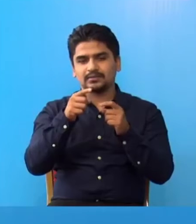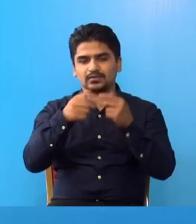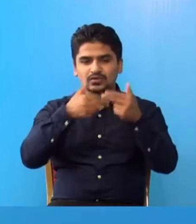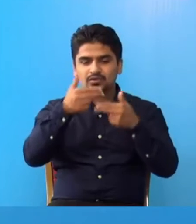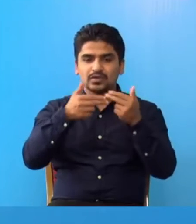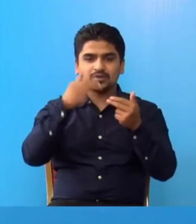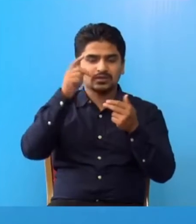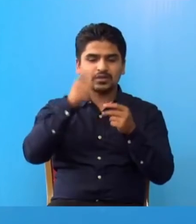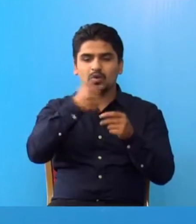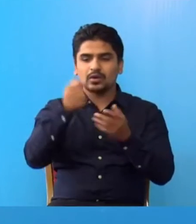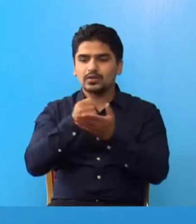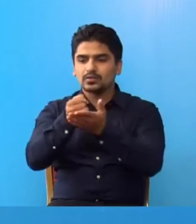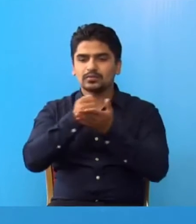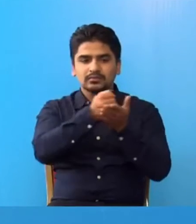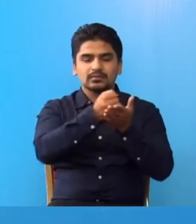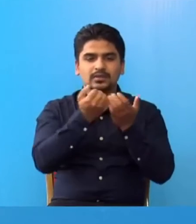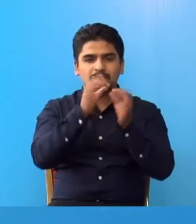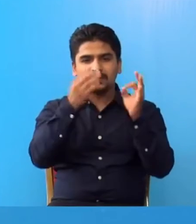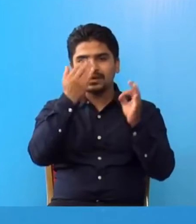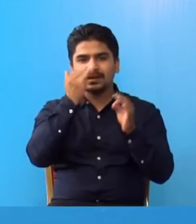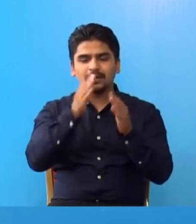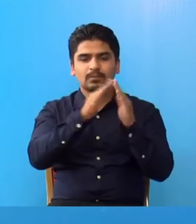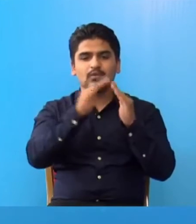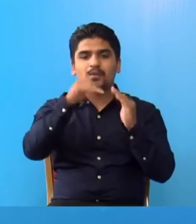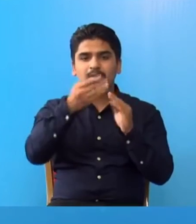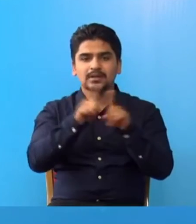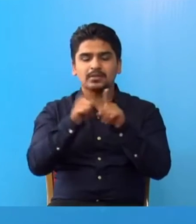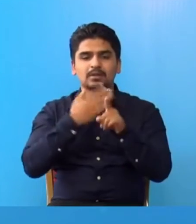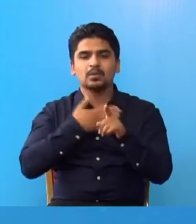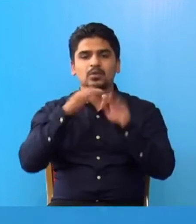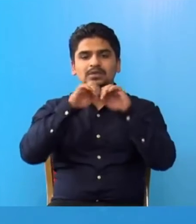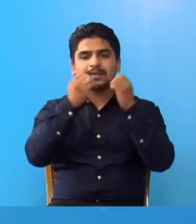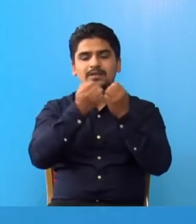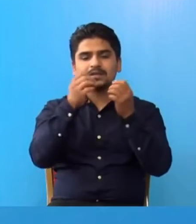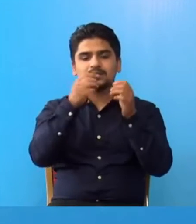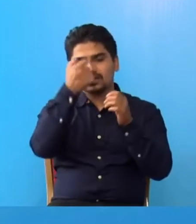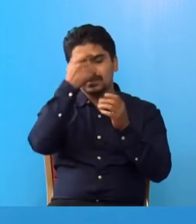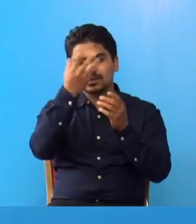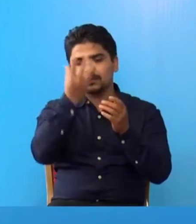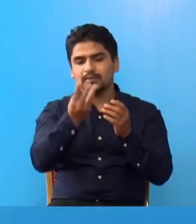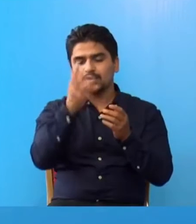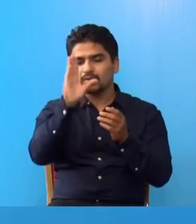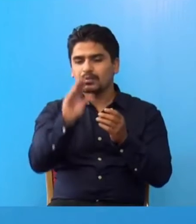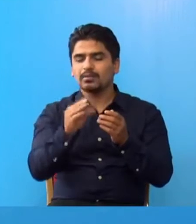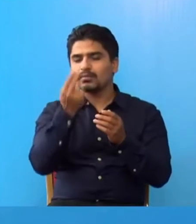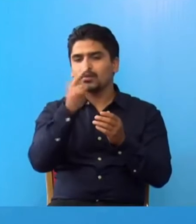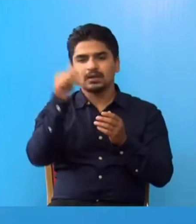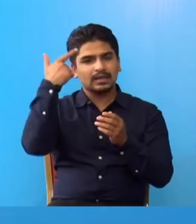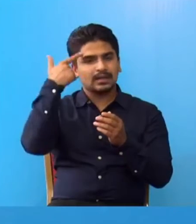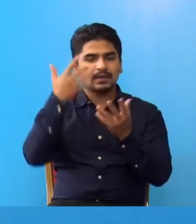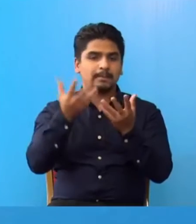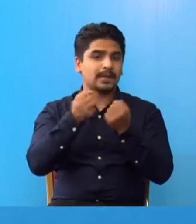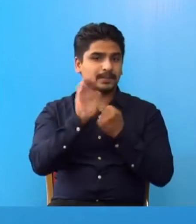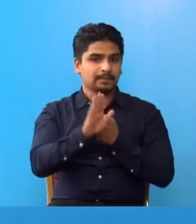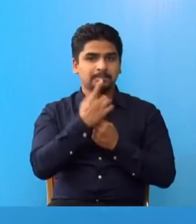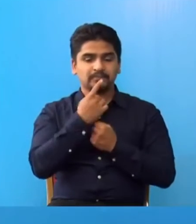एकले अरकले स्योग गरने यह बिविन्न कारण ले गरता हरी बुकम्प पची पनी इमोनसामाजिक समस्या रुकम्बयको अमियोरे जिआन प्राप्त गरेका